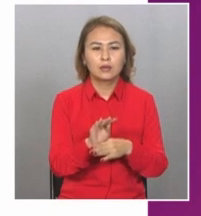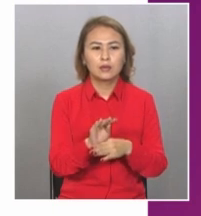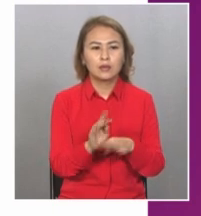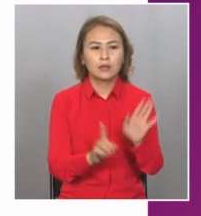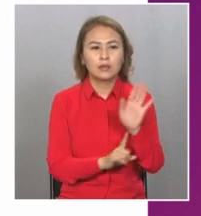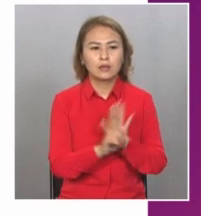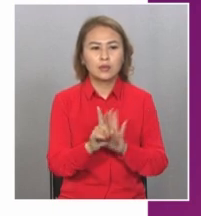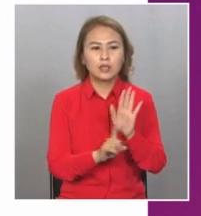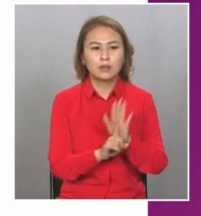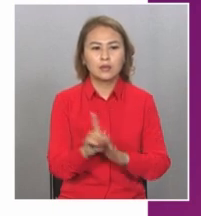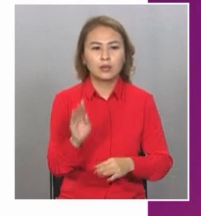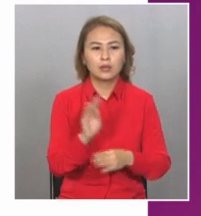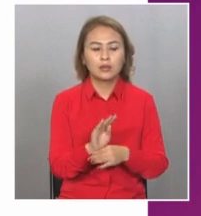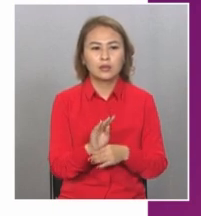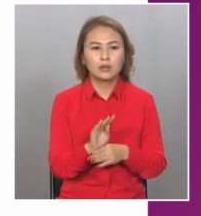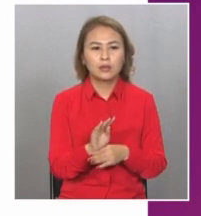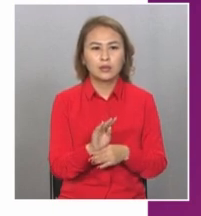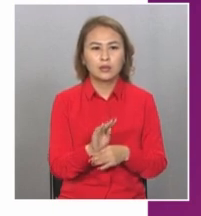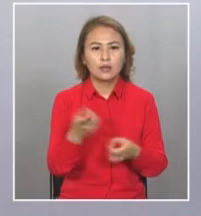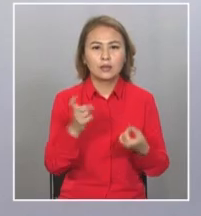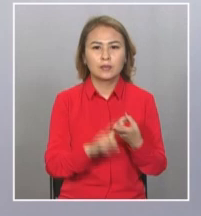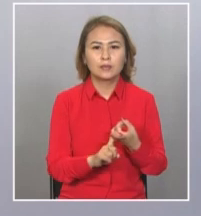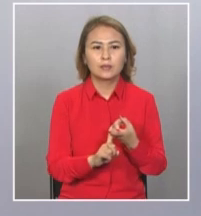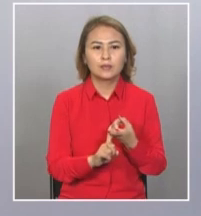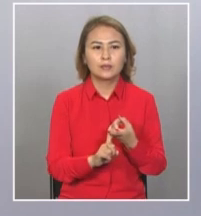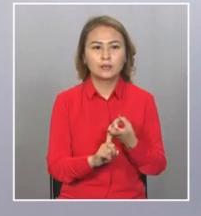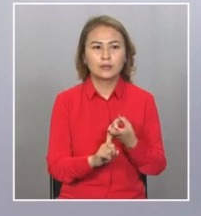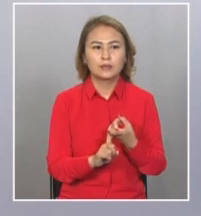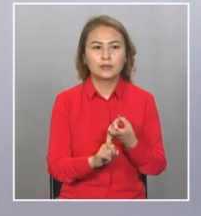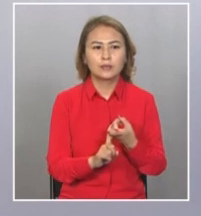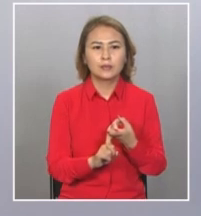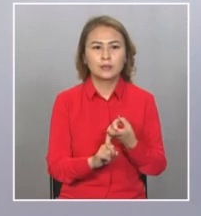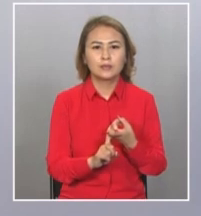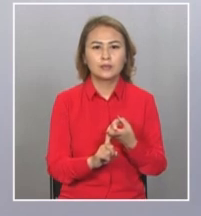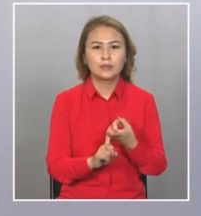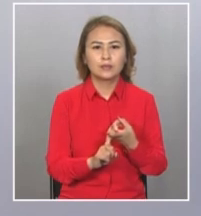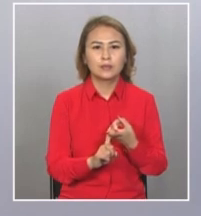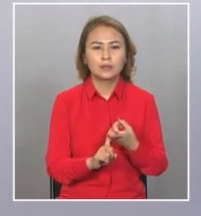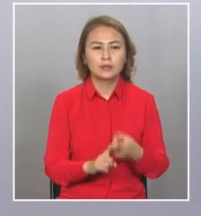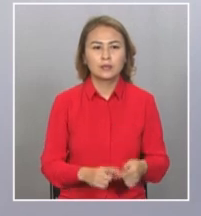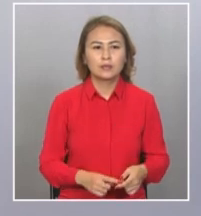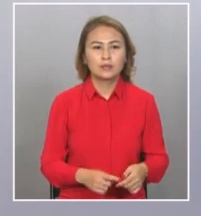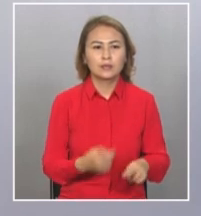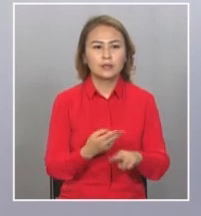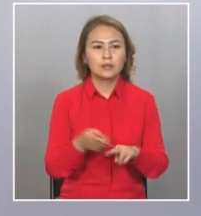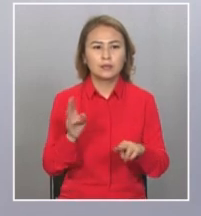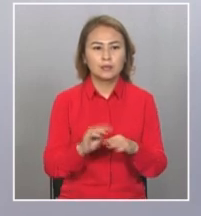мән өзгермейді, немесе тұрақты болып қалады. Excel-де статистикалық мәліметтерді